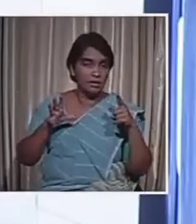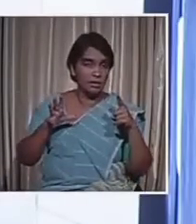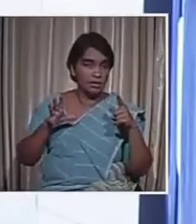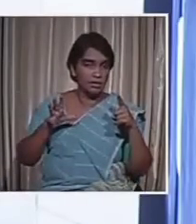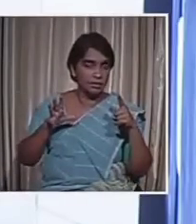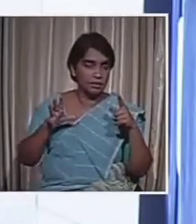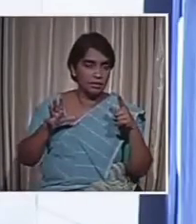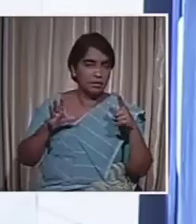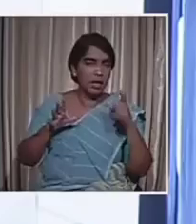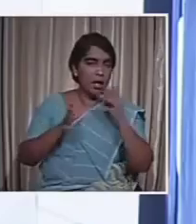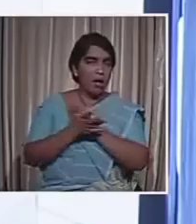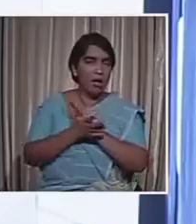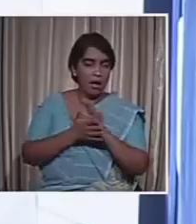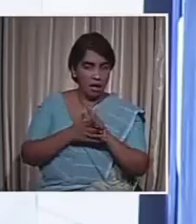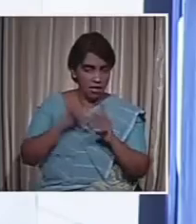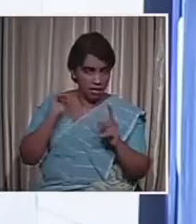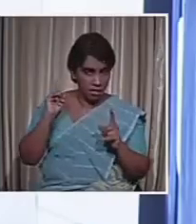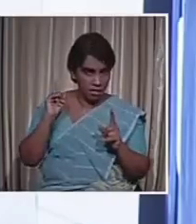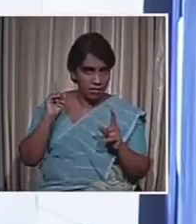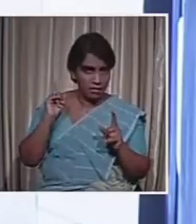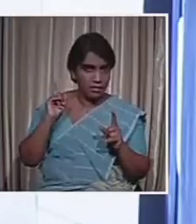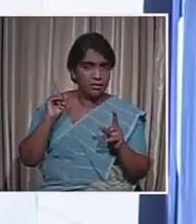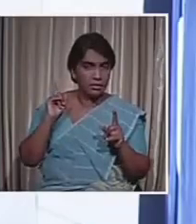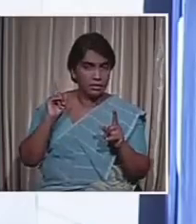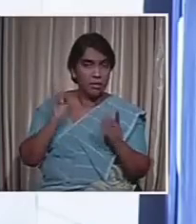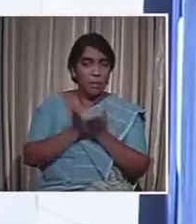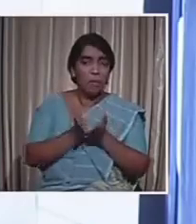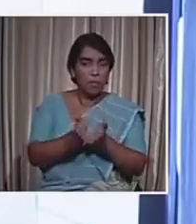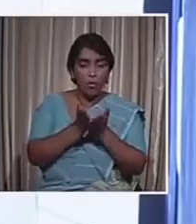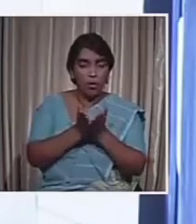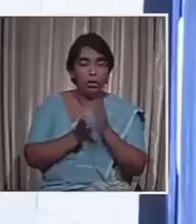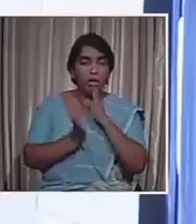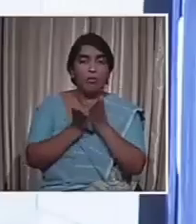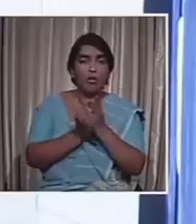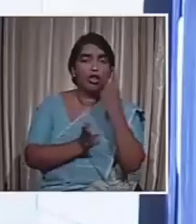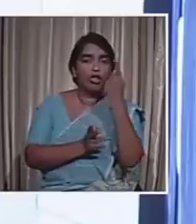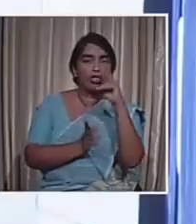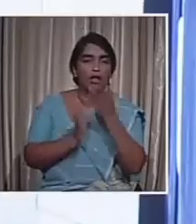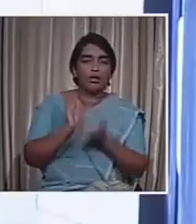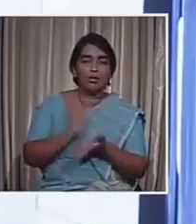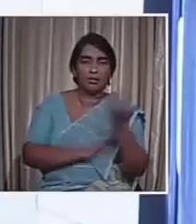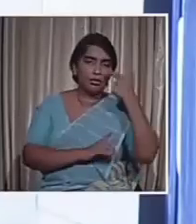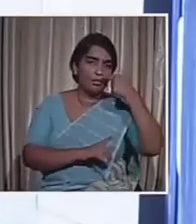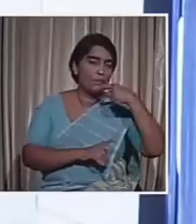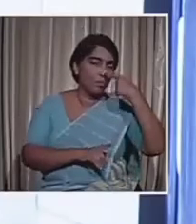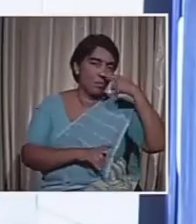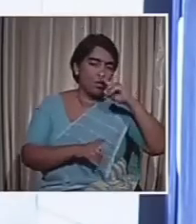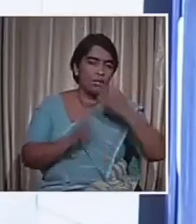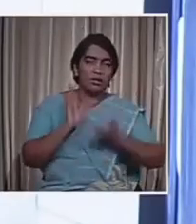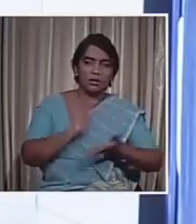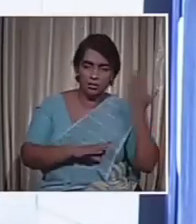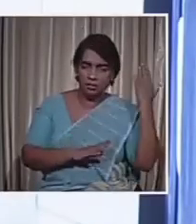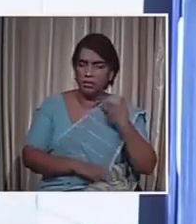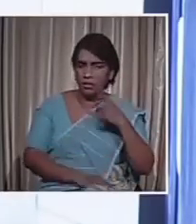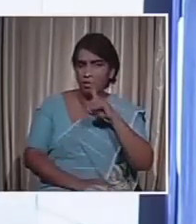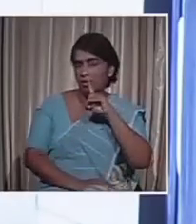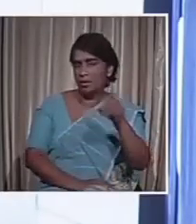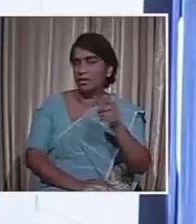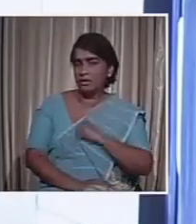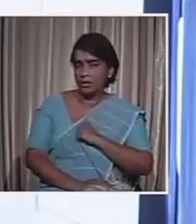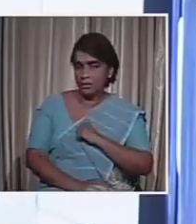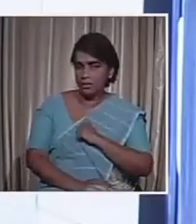தமது தொழிலை முன்னெடுக்க முடியாத நிலைமை ஏற்பட்டுள்ளது, அவர்களுக்கு நிவாரணம் வழங்க நடவடிக்கை எடுக்கப்பட வேண்டும் என்றும்